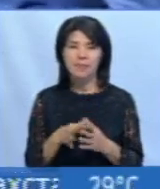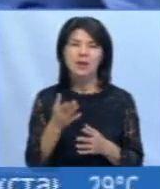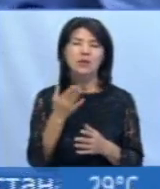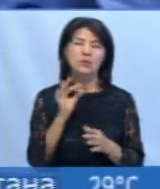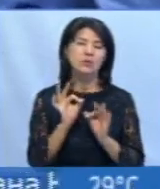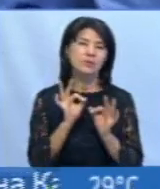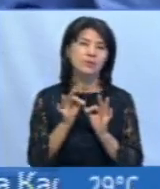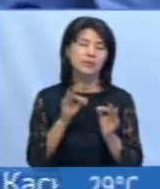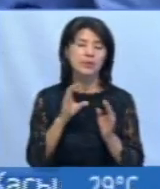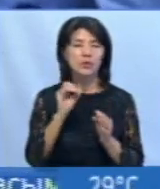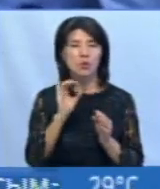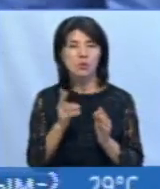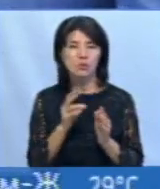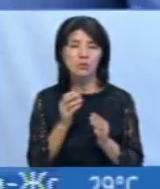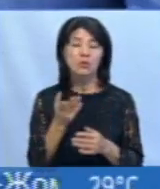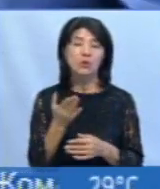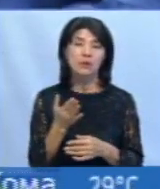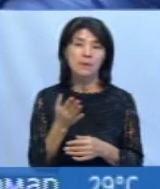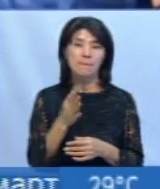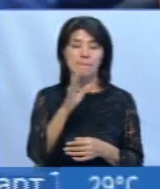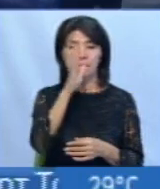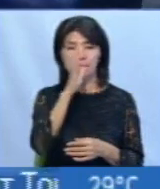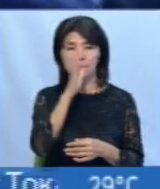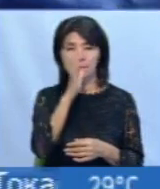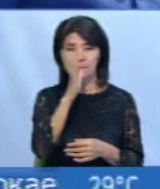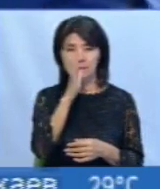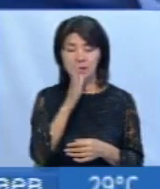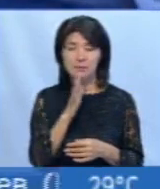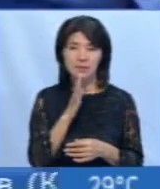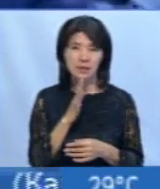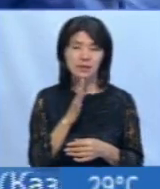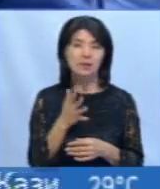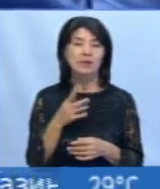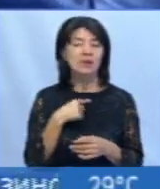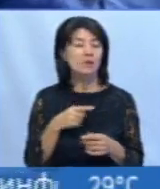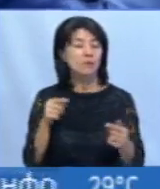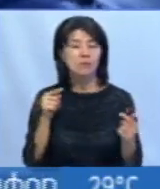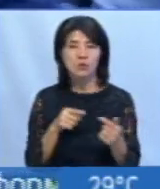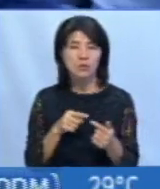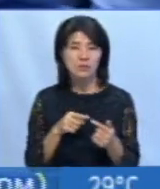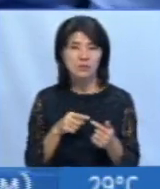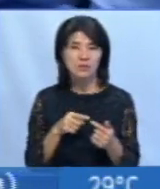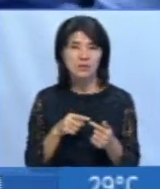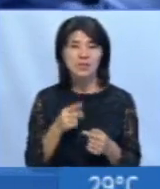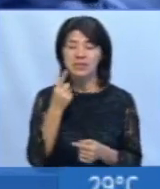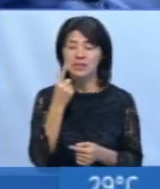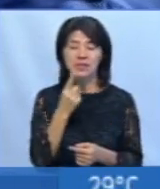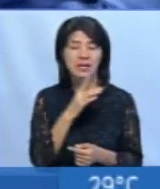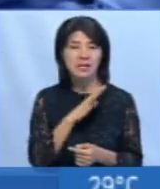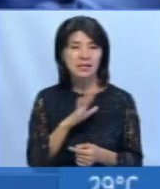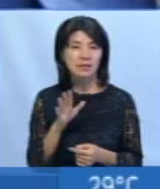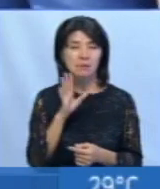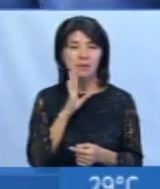по ПСД? 5 месяцев. 5 месяцев. Да. Вот я категорически против таких проектов. Ни один проект по воде не